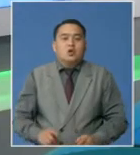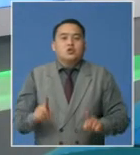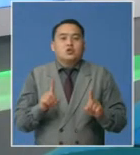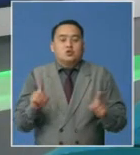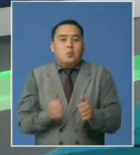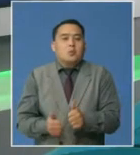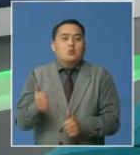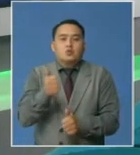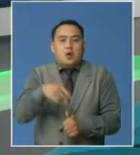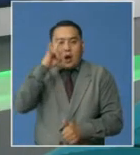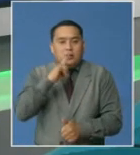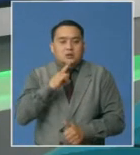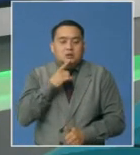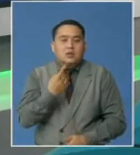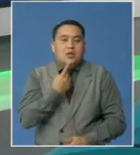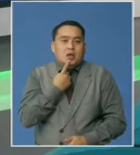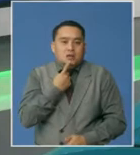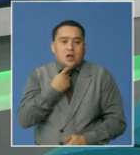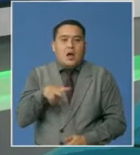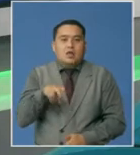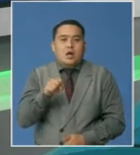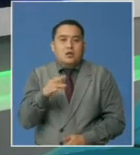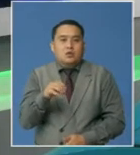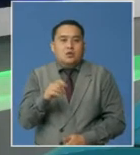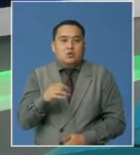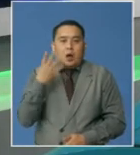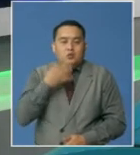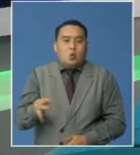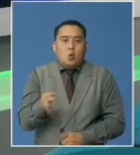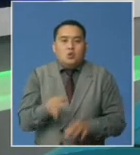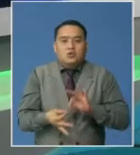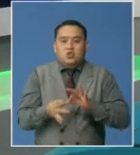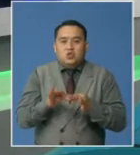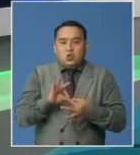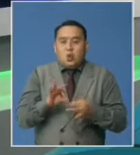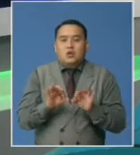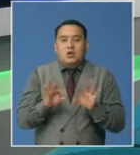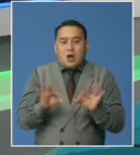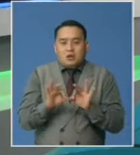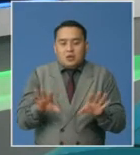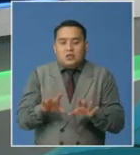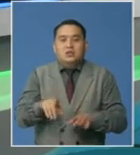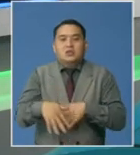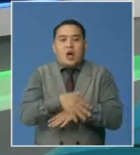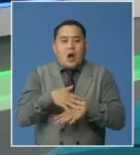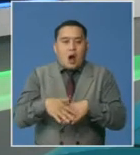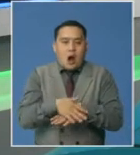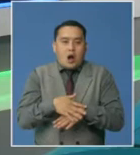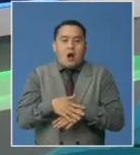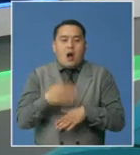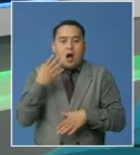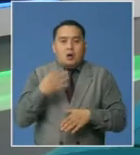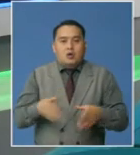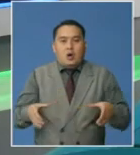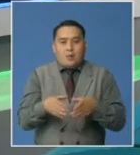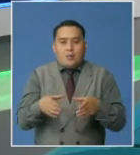перехода казахского языка на латиницу? Житысовские языковеды разъясняют все тонкости новшества населению. При этом упор областная рабочая